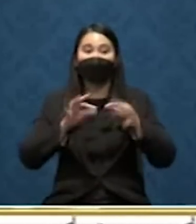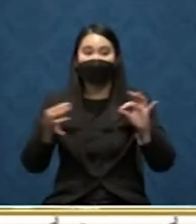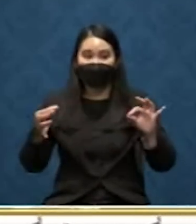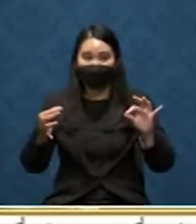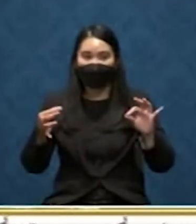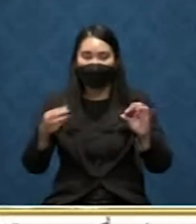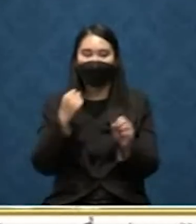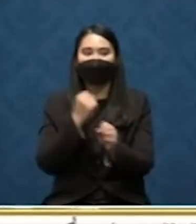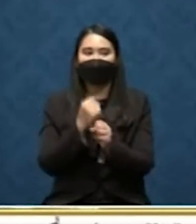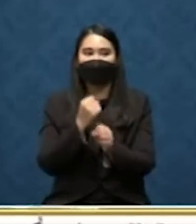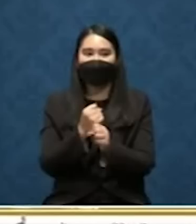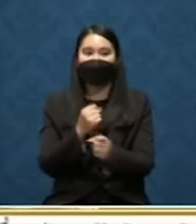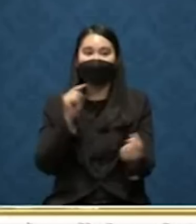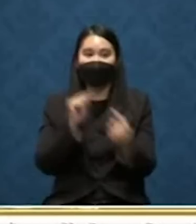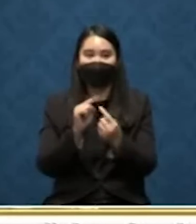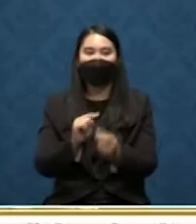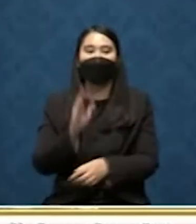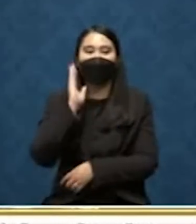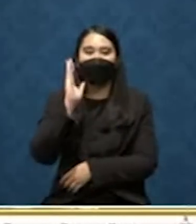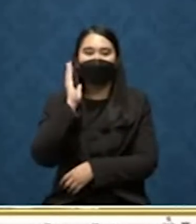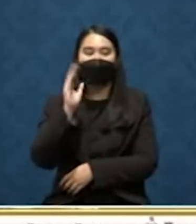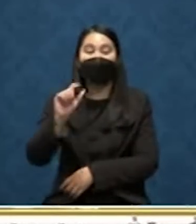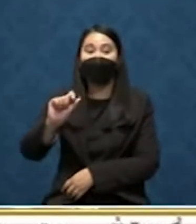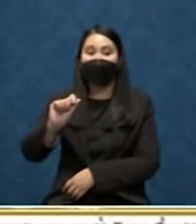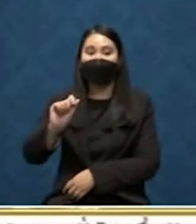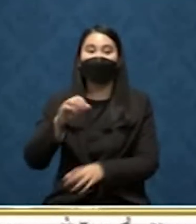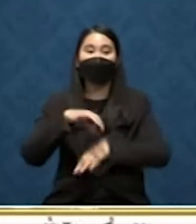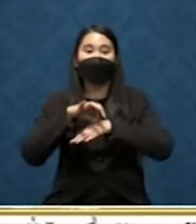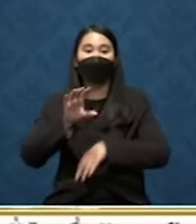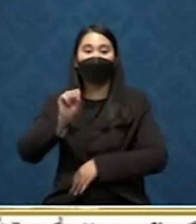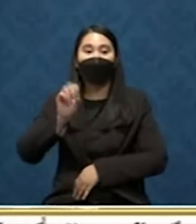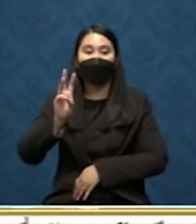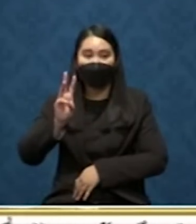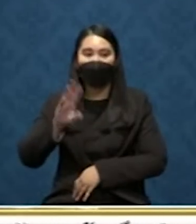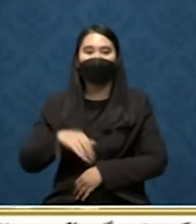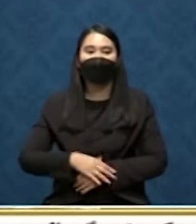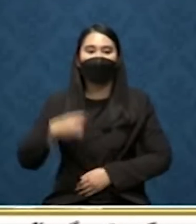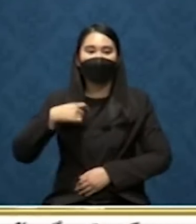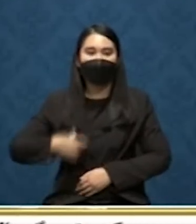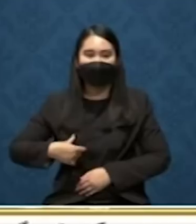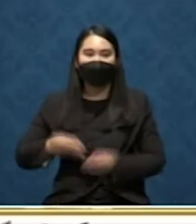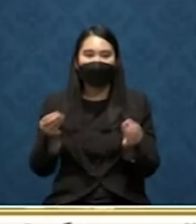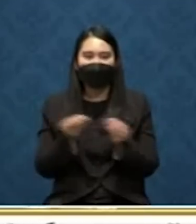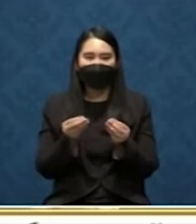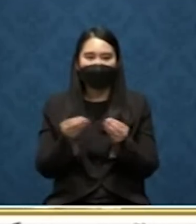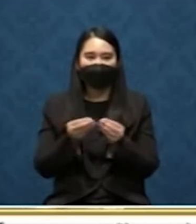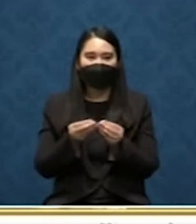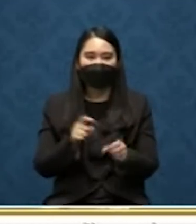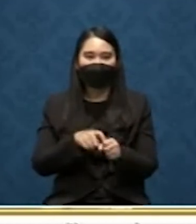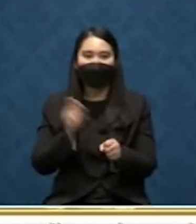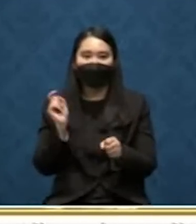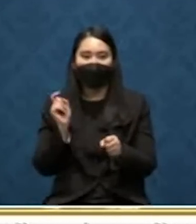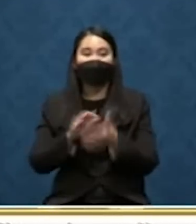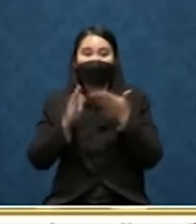ถึงจดทต้พระเชิญหนากัวรออ่างเส่งที่เกิดขึ้คือด้านหน่งผู้ปภาคษาที่ลบบิ partitionเพื่ใหถอนหมายจับ